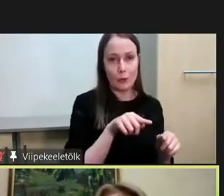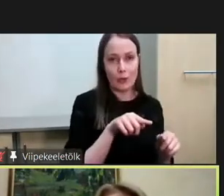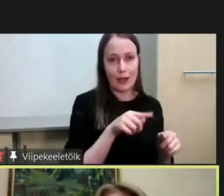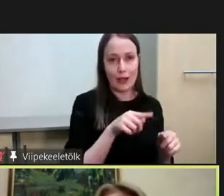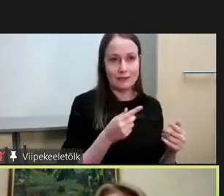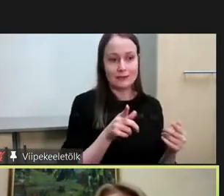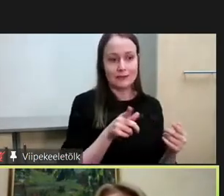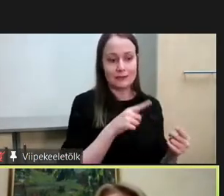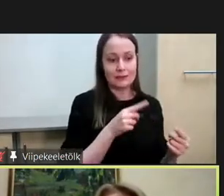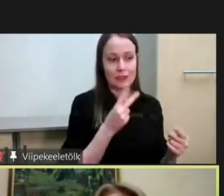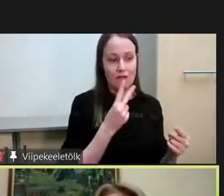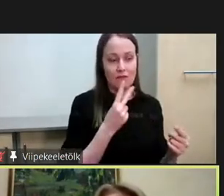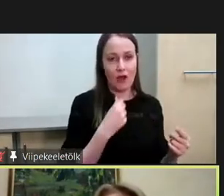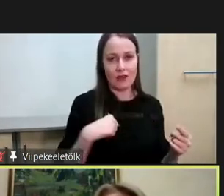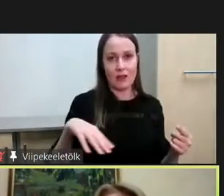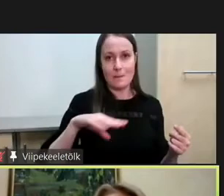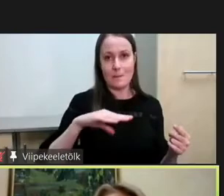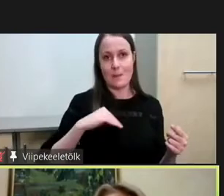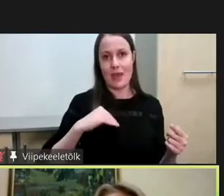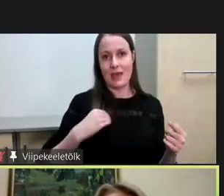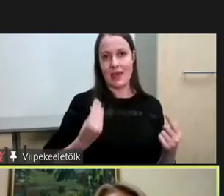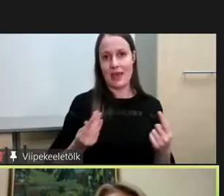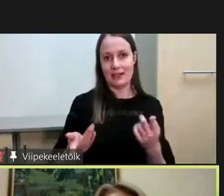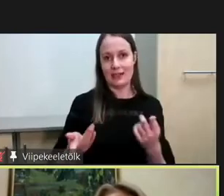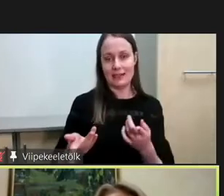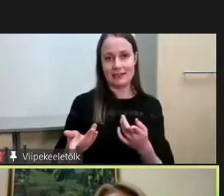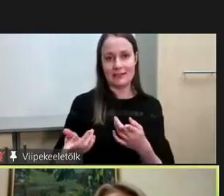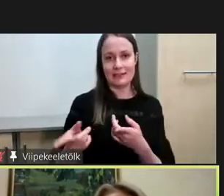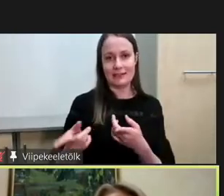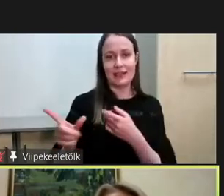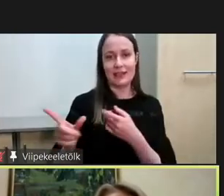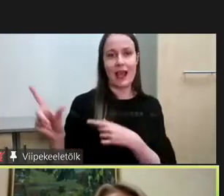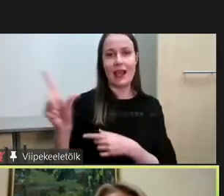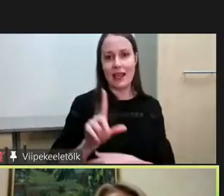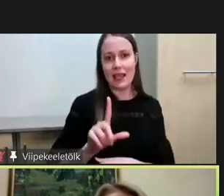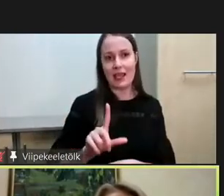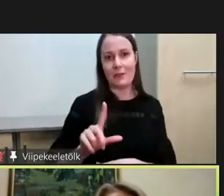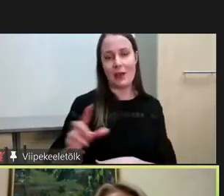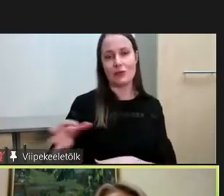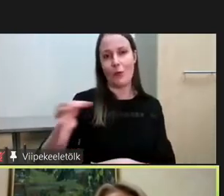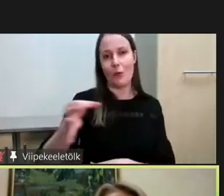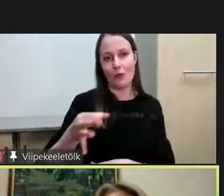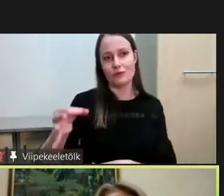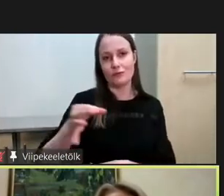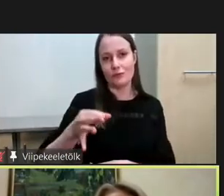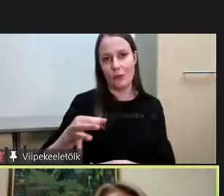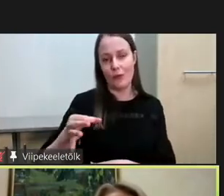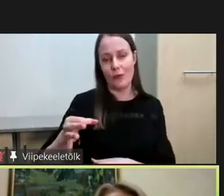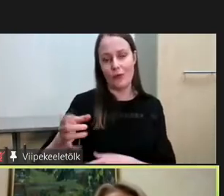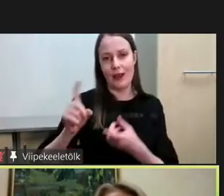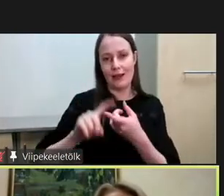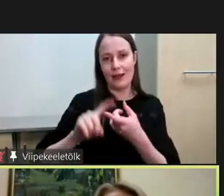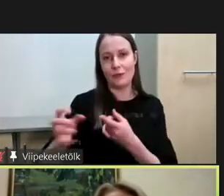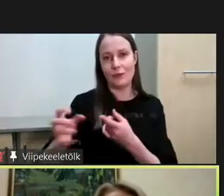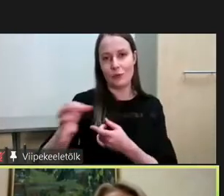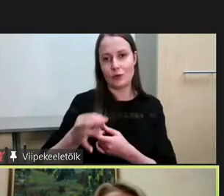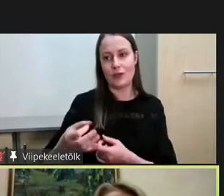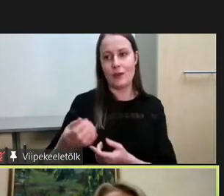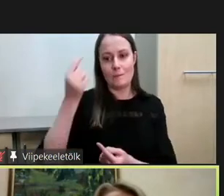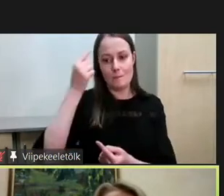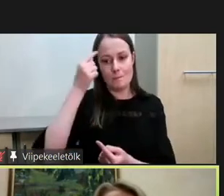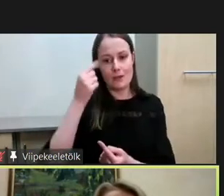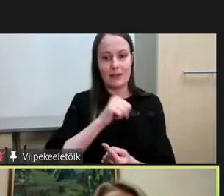sirvite meie liikmesorganisatsioone, siis kindlasti te leiate mõne, millesse oleks võib-olla